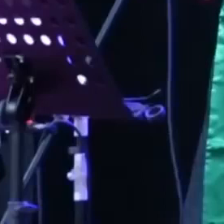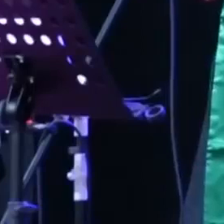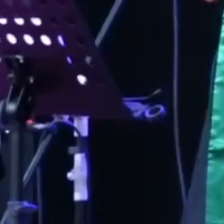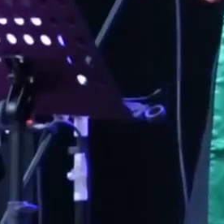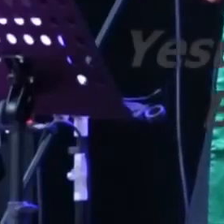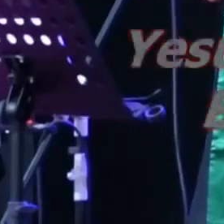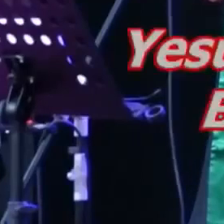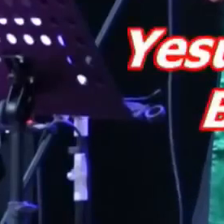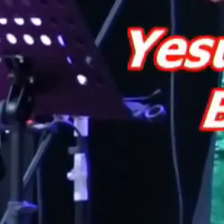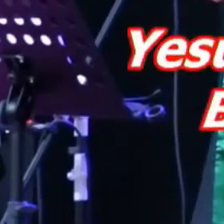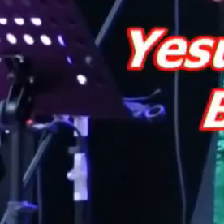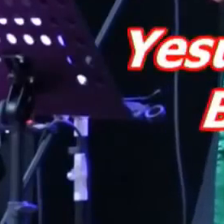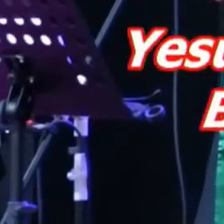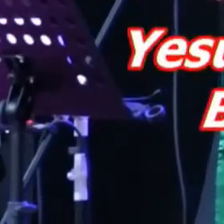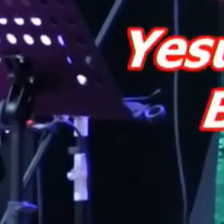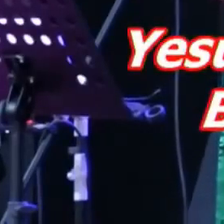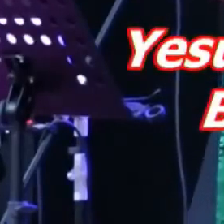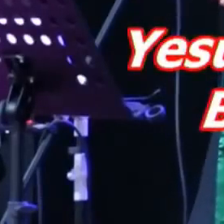jiwaku